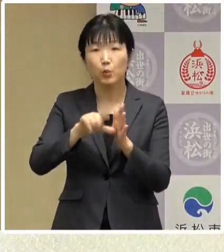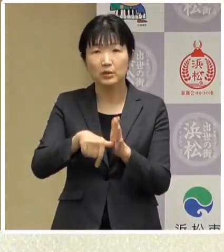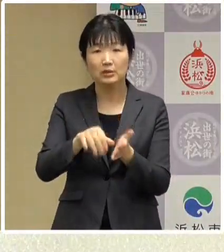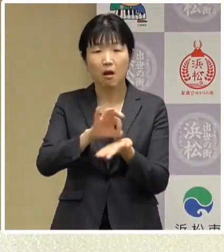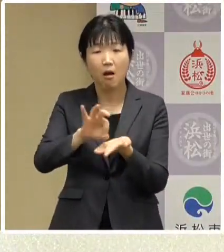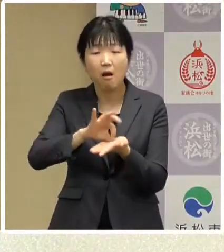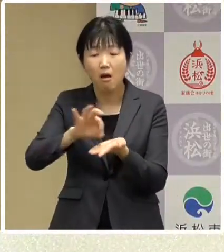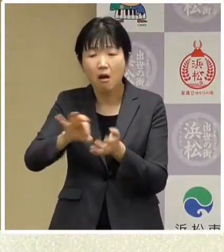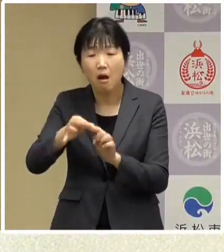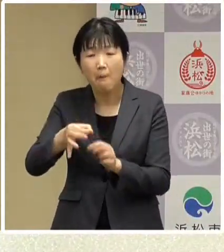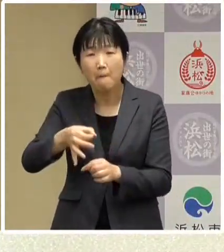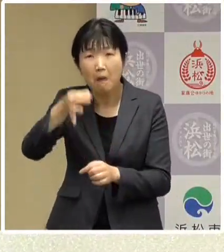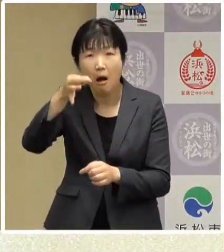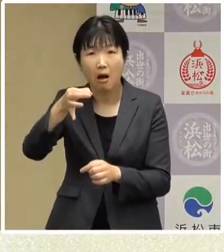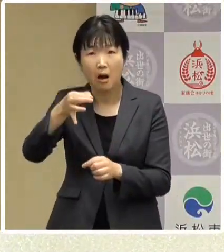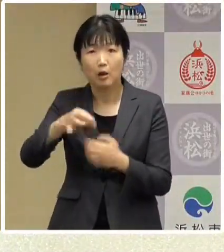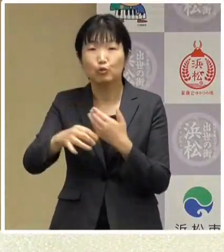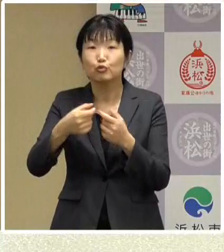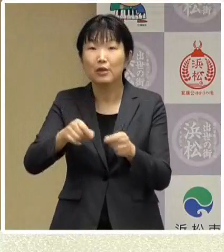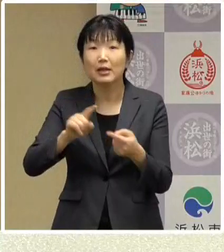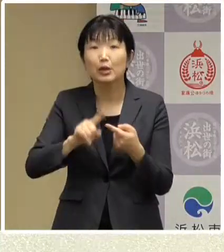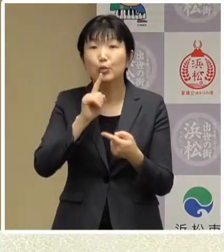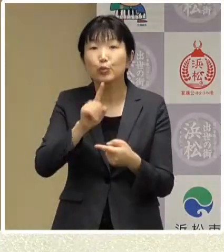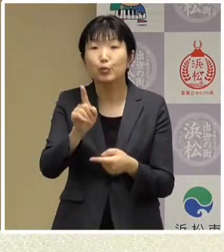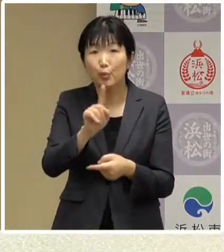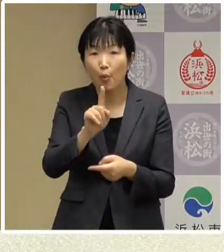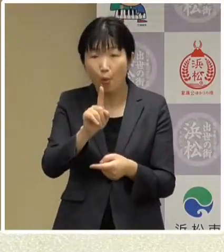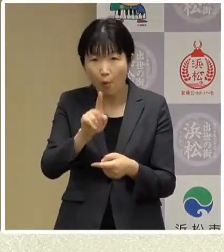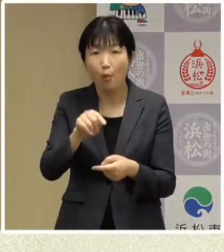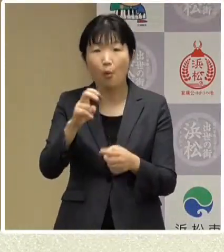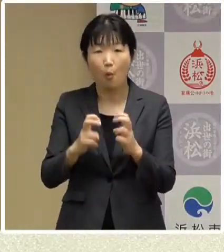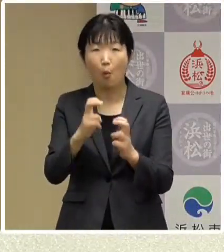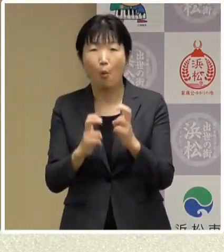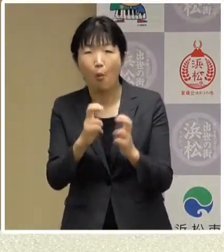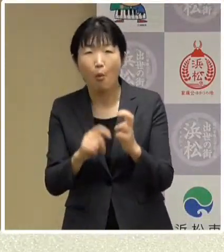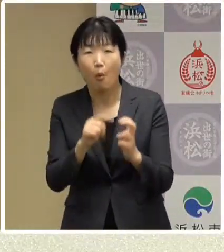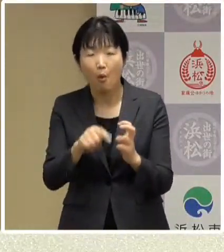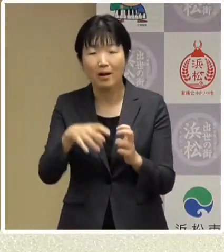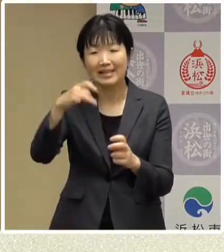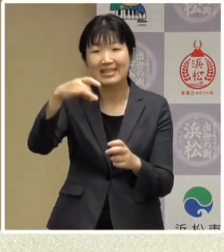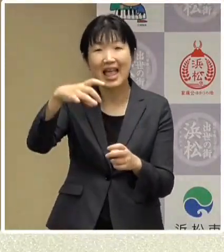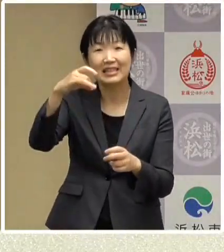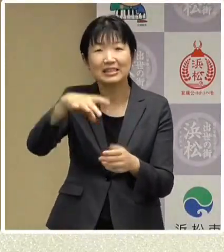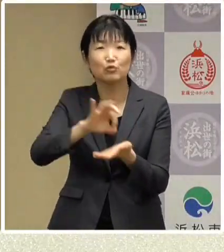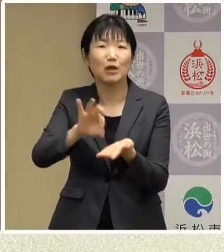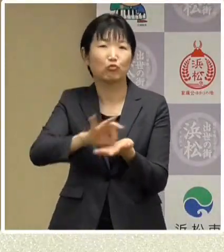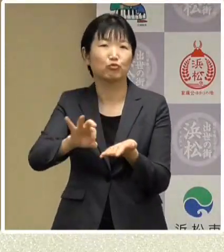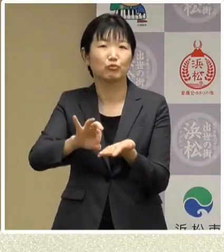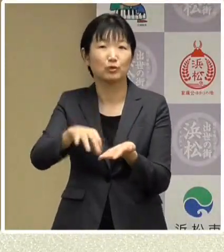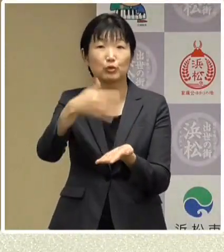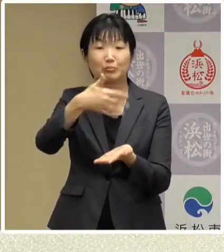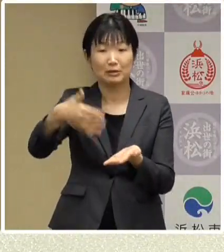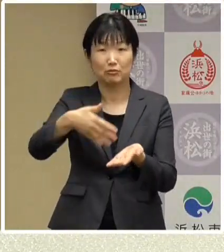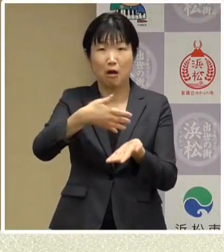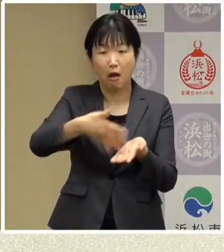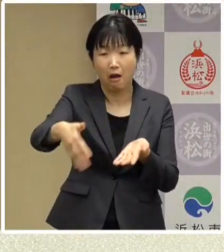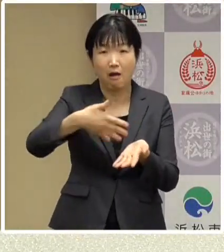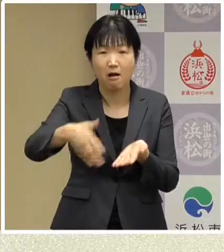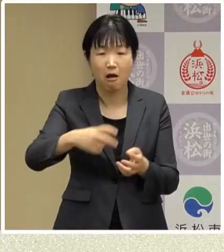ども、代表的な例といえば動力費、主に電気料でございますけれども、例